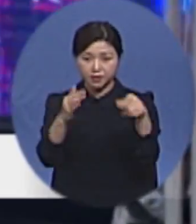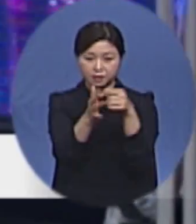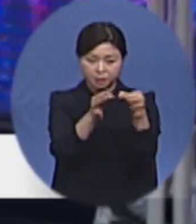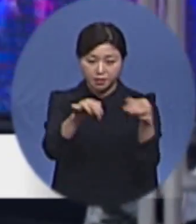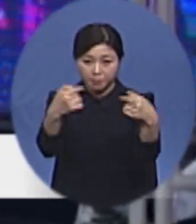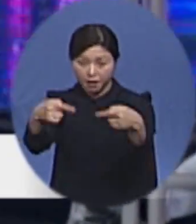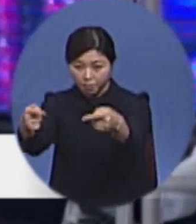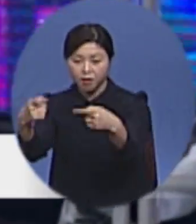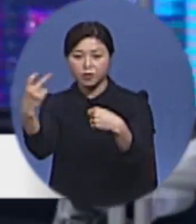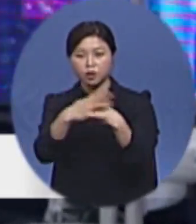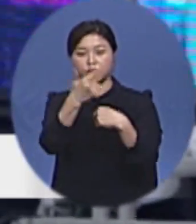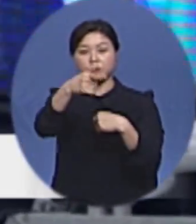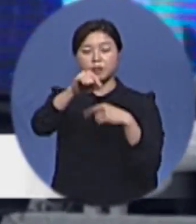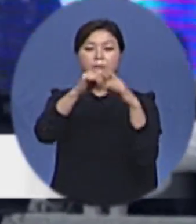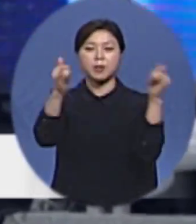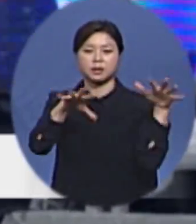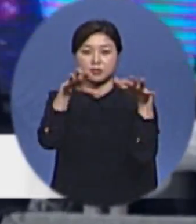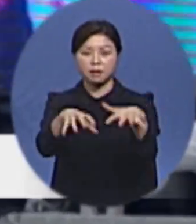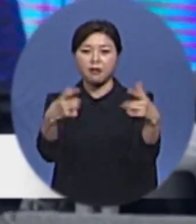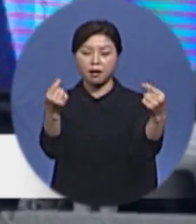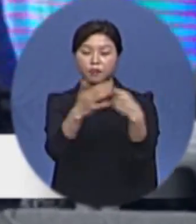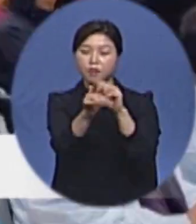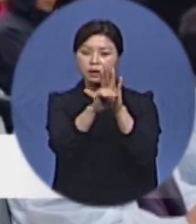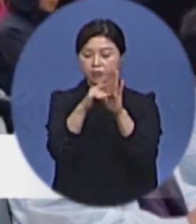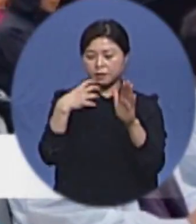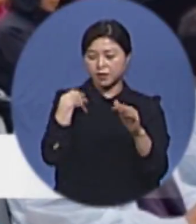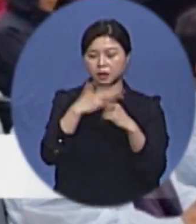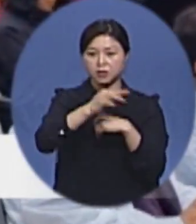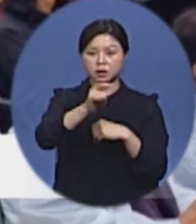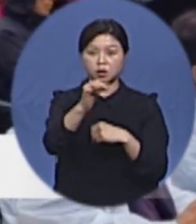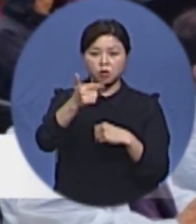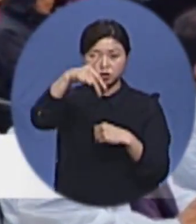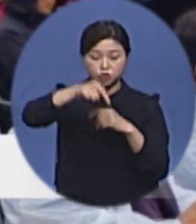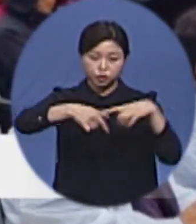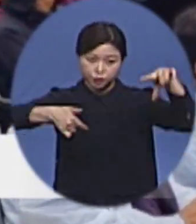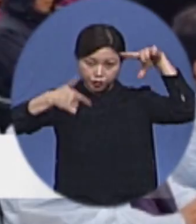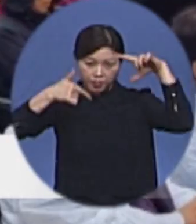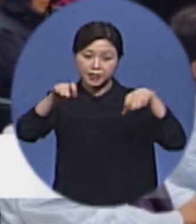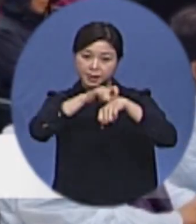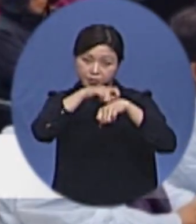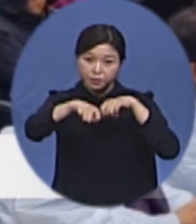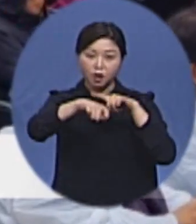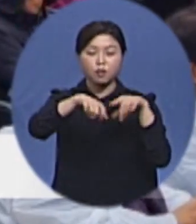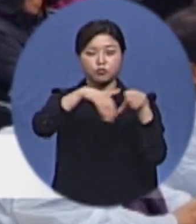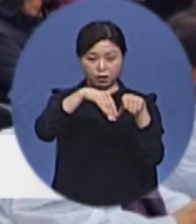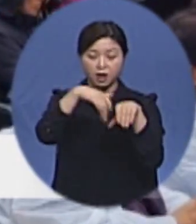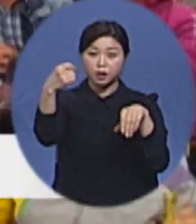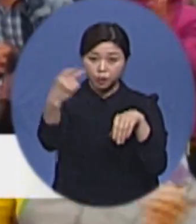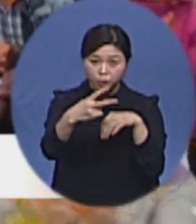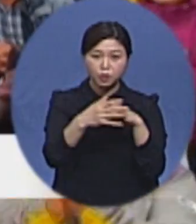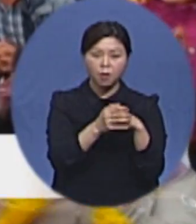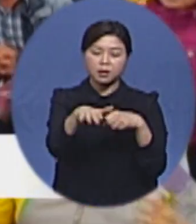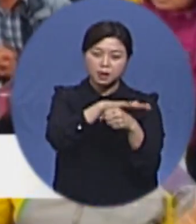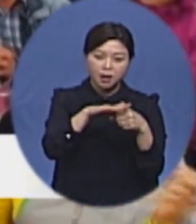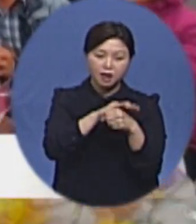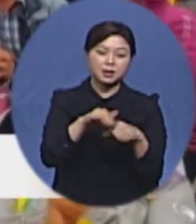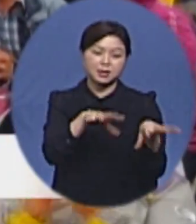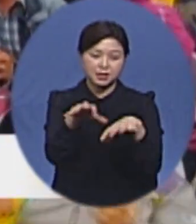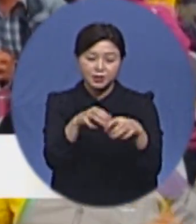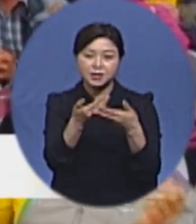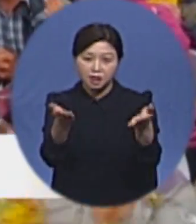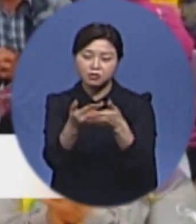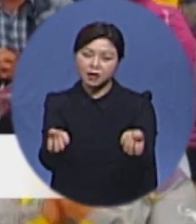관람객이 방문했으며 연천군 홍보대사인 탤런트 전원주 씨의 특별 무대와 사랑의 김치 나누기 행사 등 다양한 부대